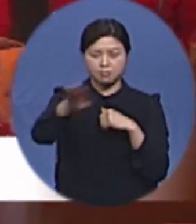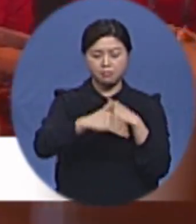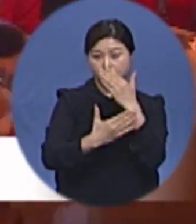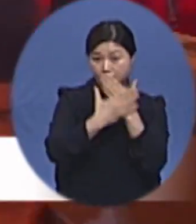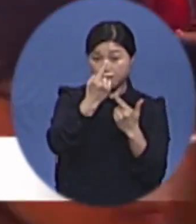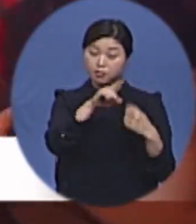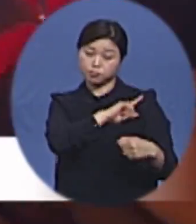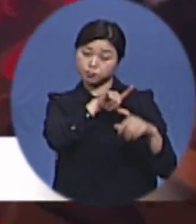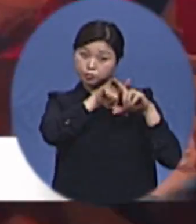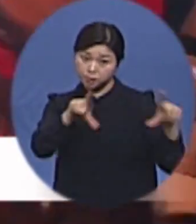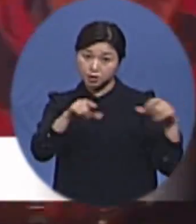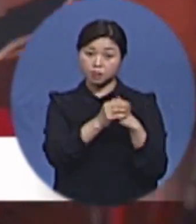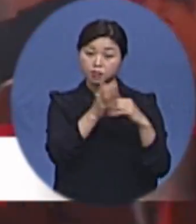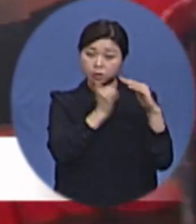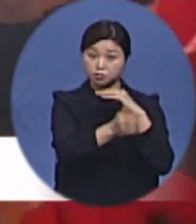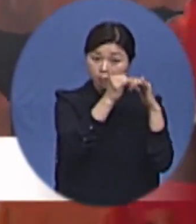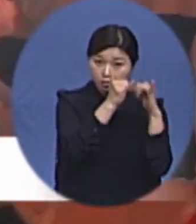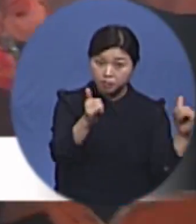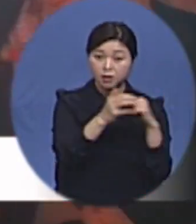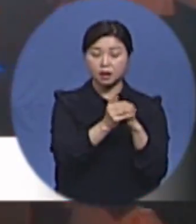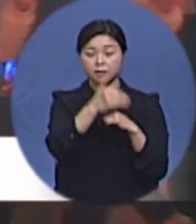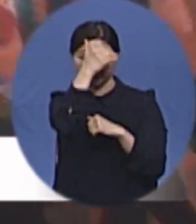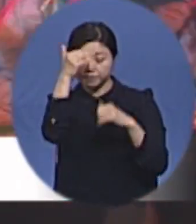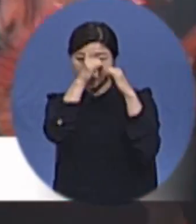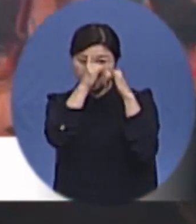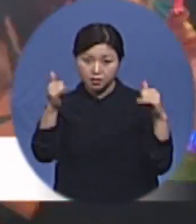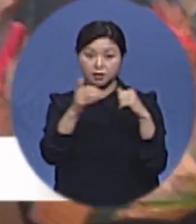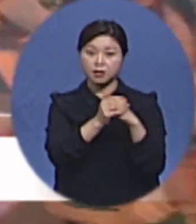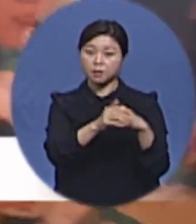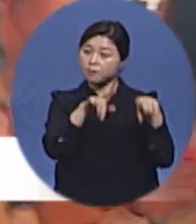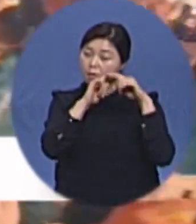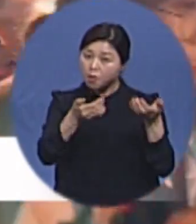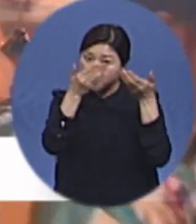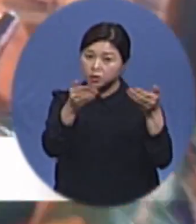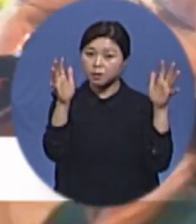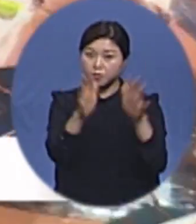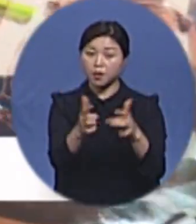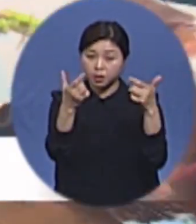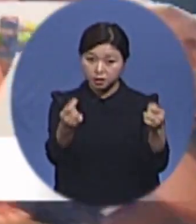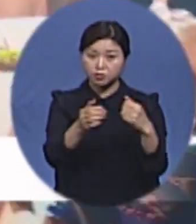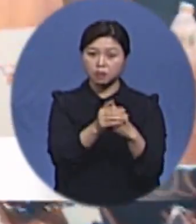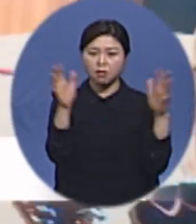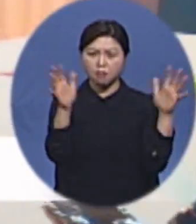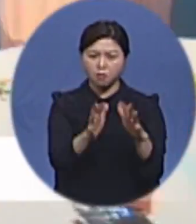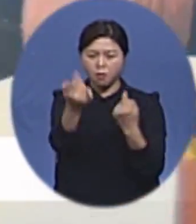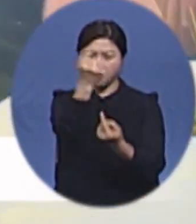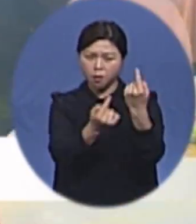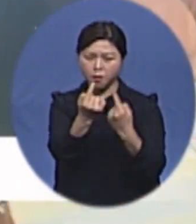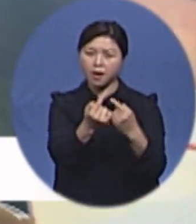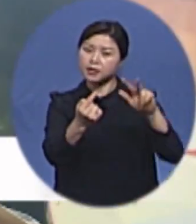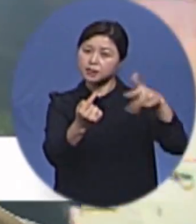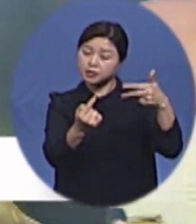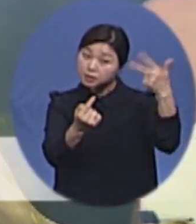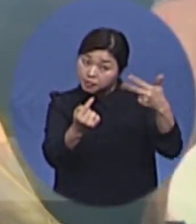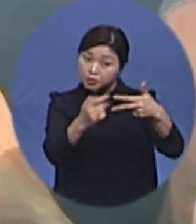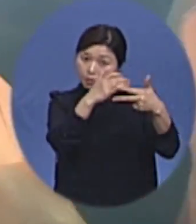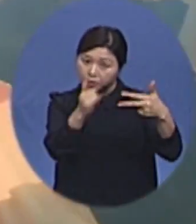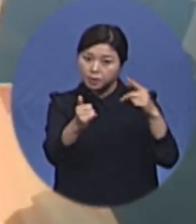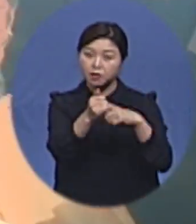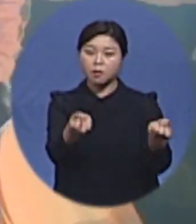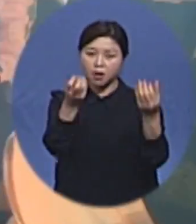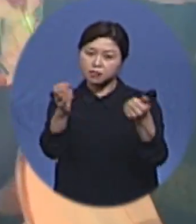주제로 선수단과 관객, 자원봉사자들의 축제의 시작을 알렸고 전국에서 모인 7천여 명의 선수단을 향한 환영의 인사와